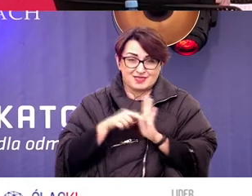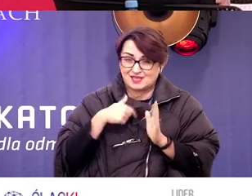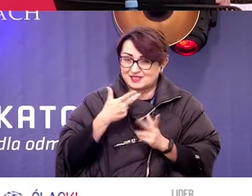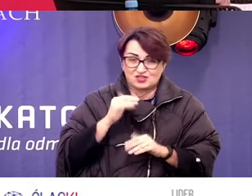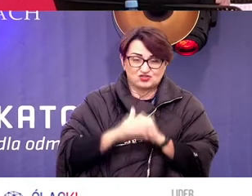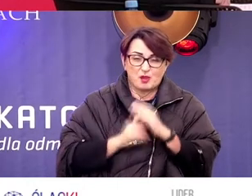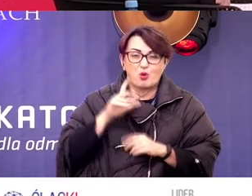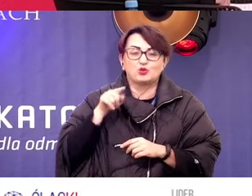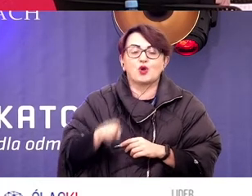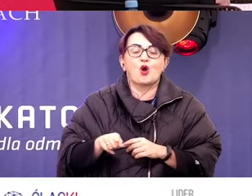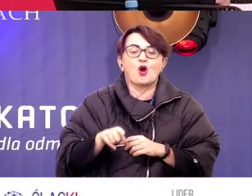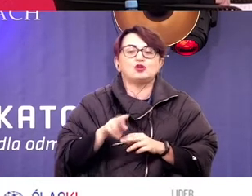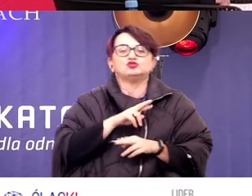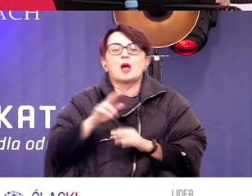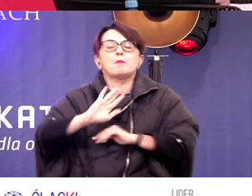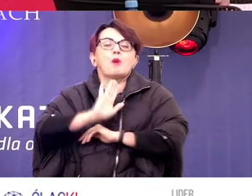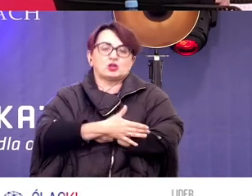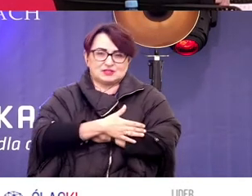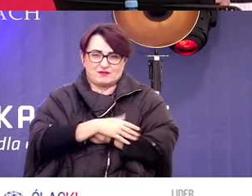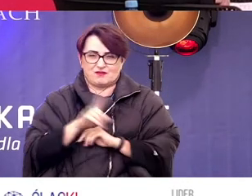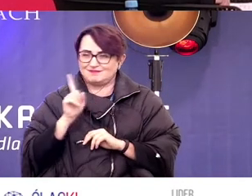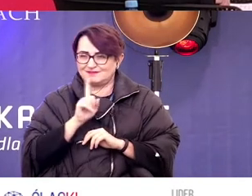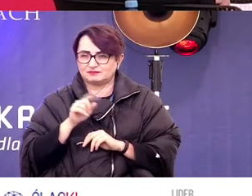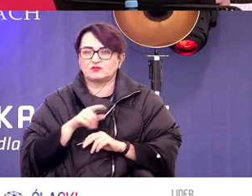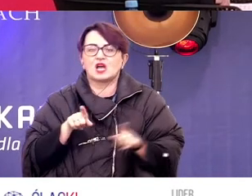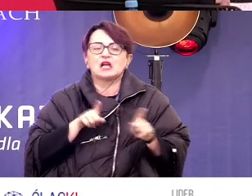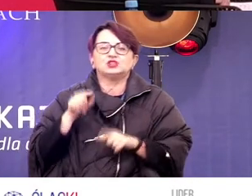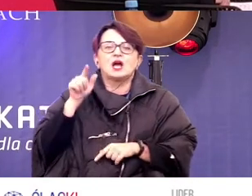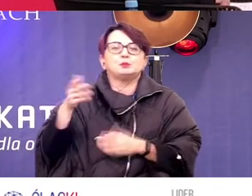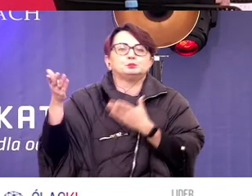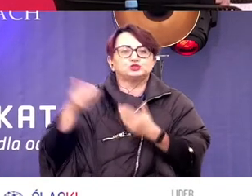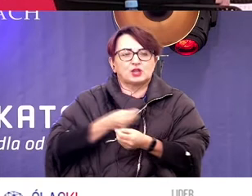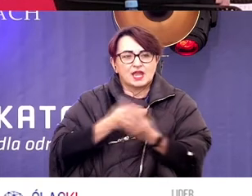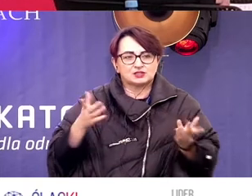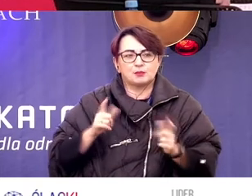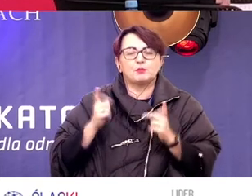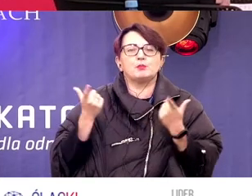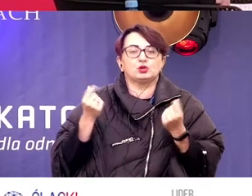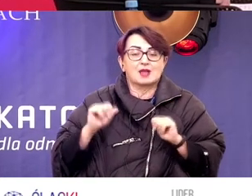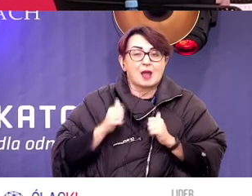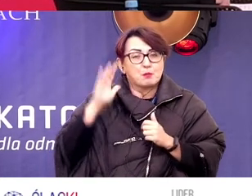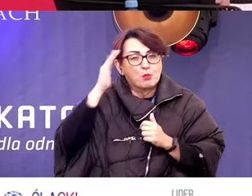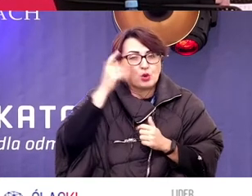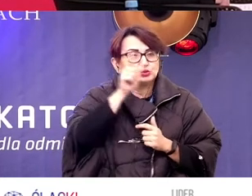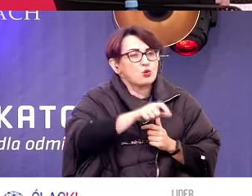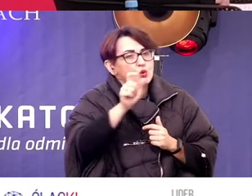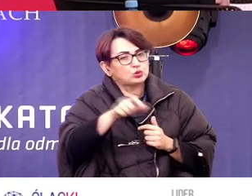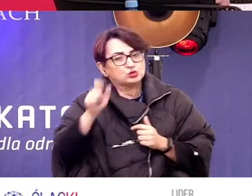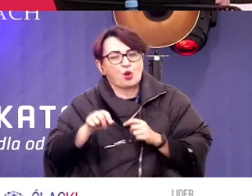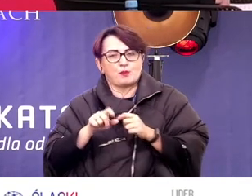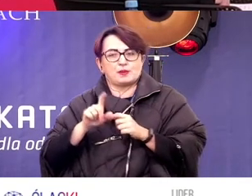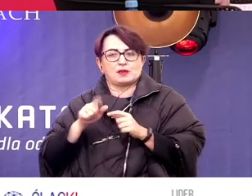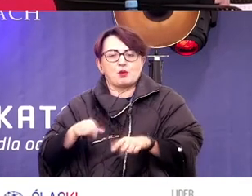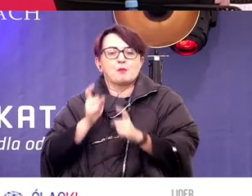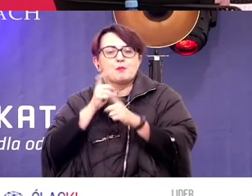to nie jest rzecz podstawowa. To znaczy przyjęcia służą nam, żeby poznać wiele osób z kraju,